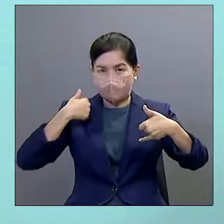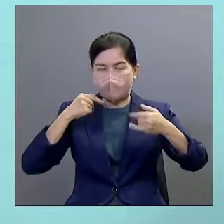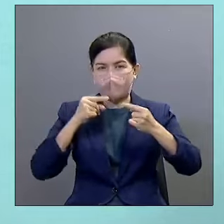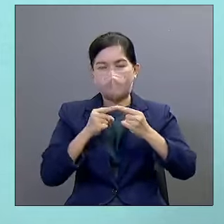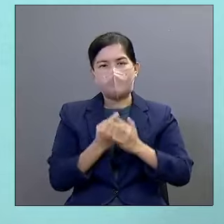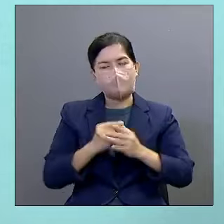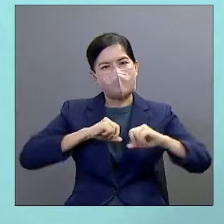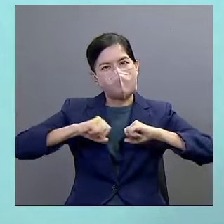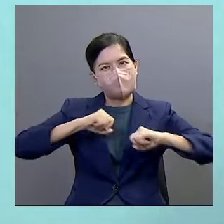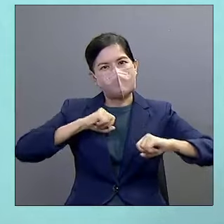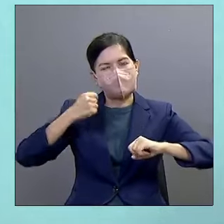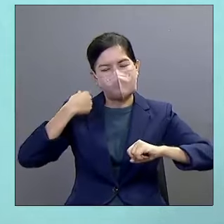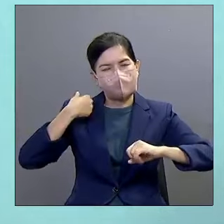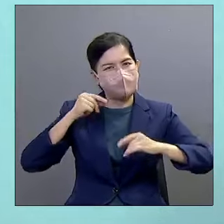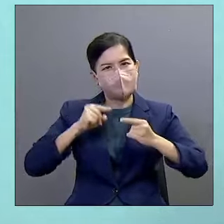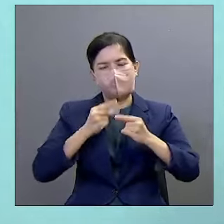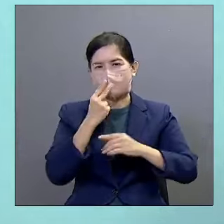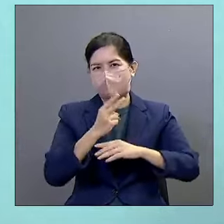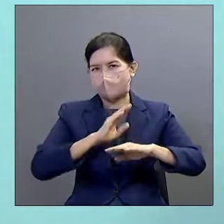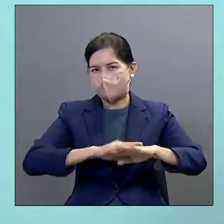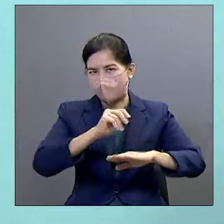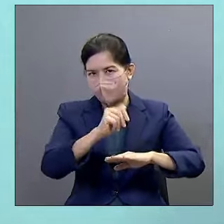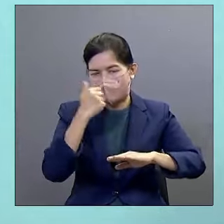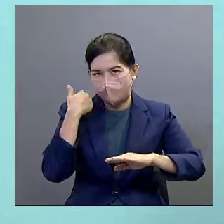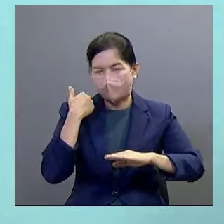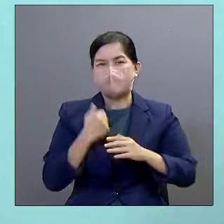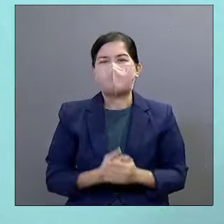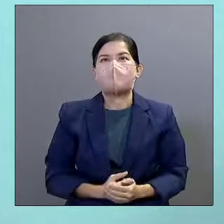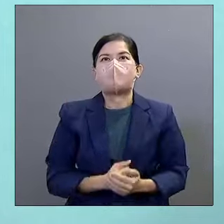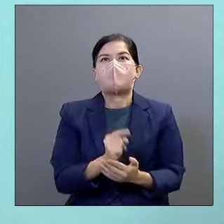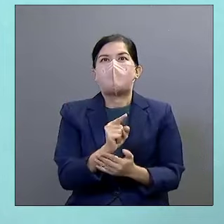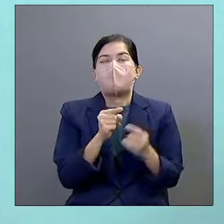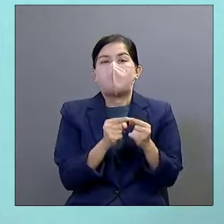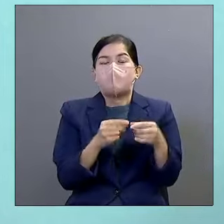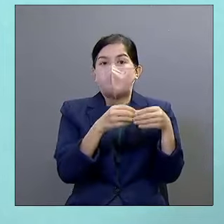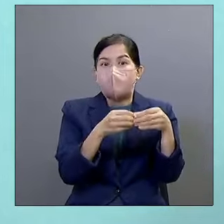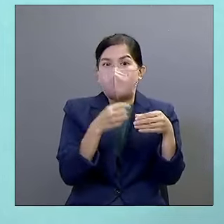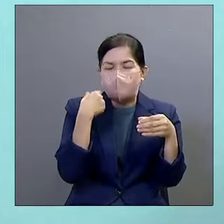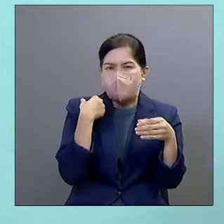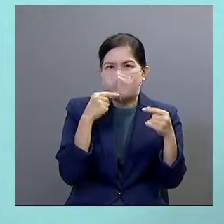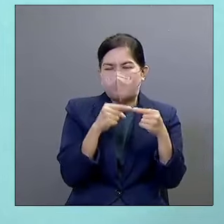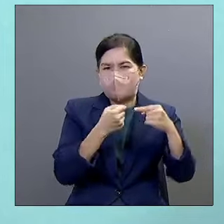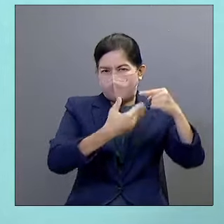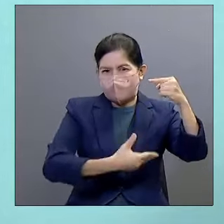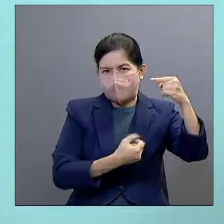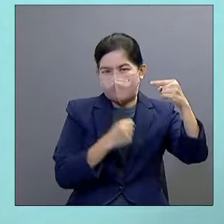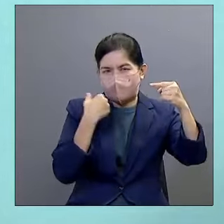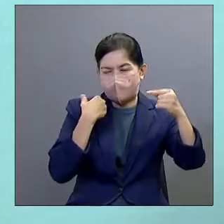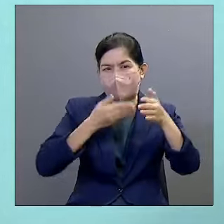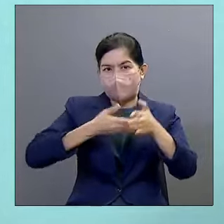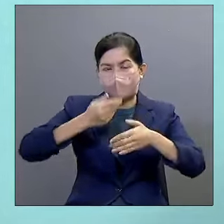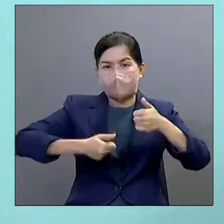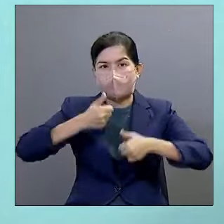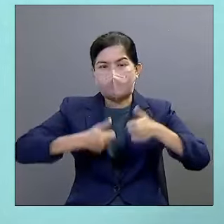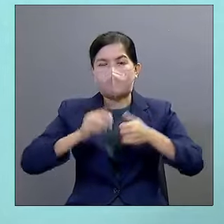ยคุณผู้ชม นะคะเยาวชนไทยของเราได้รับนะคะการติด1ใน10ทีมที่ผ่านเข้ารอบการแข่งขันในเฟสแรกกับโ